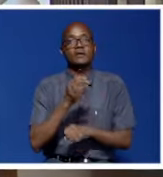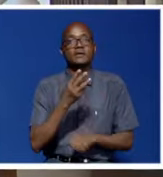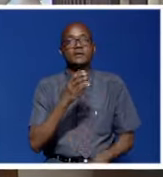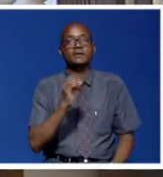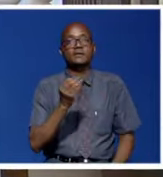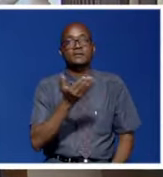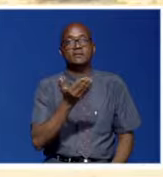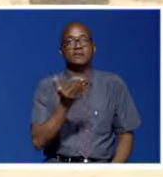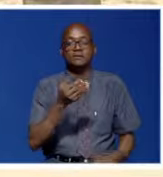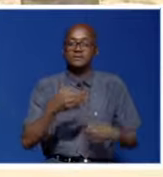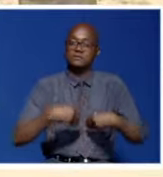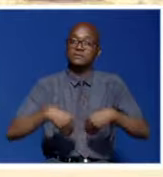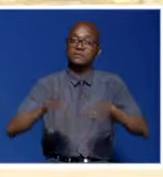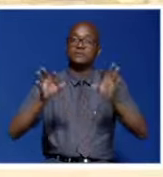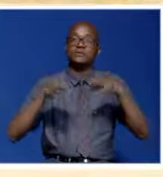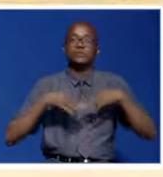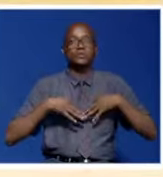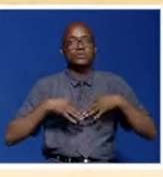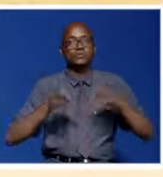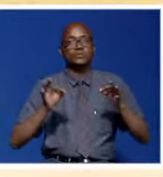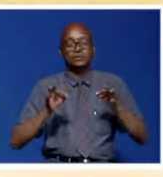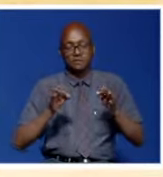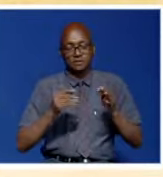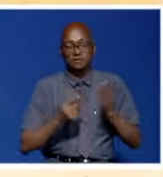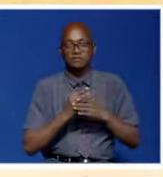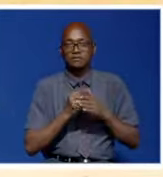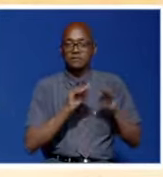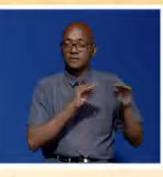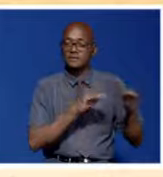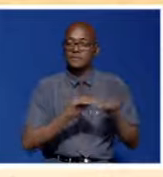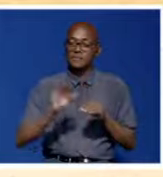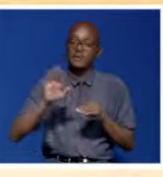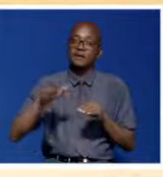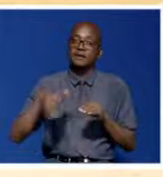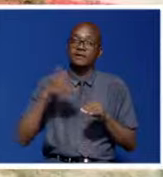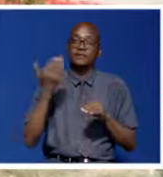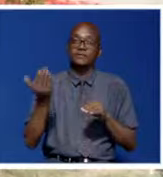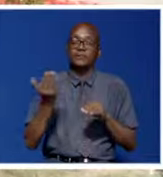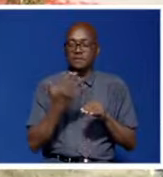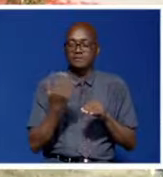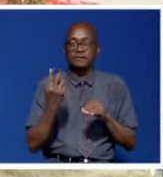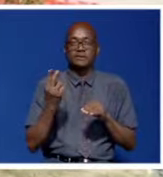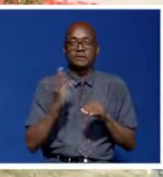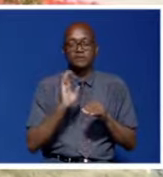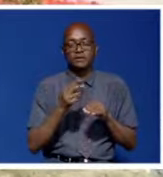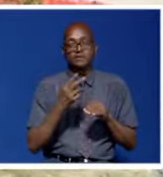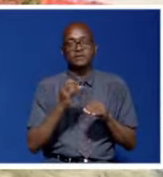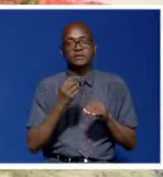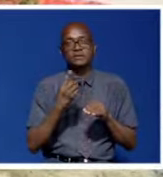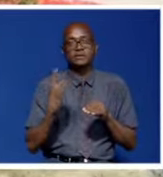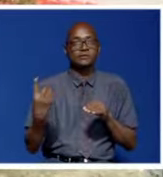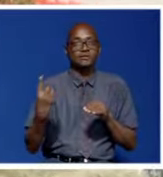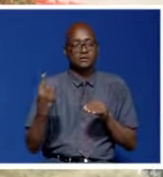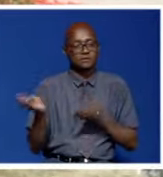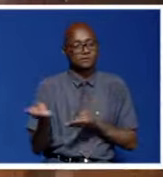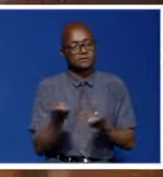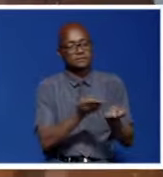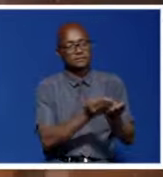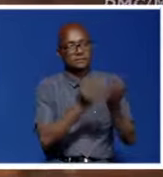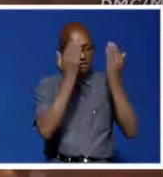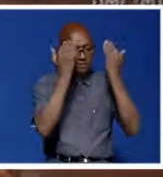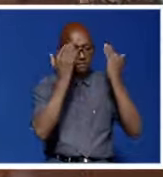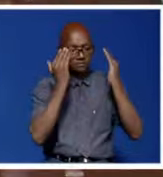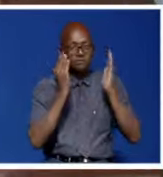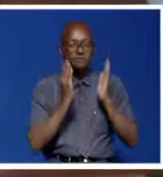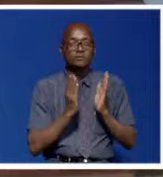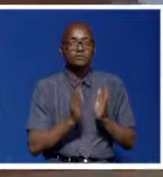na wengine waliachiliwa huru. Kufuatia rufaa hiyo yenye kesi namba 2 ya mwaka 2021 iliyoletwa mbele ya jaji wa mahakama